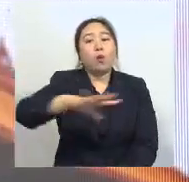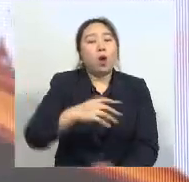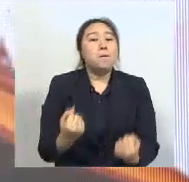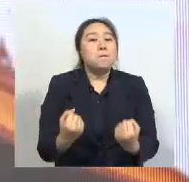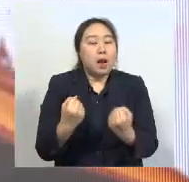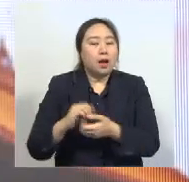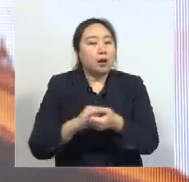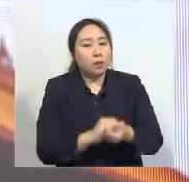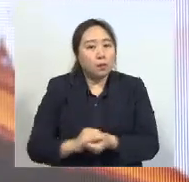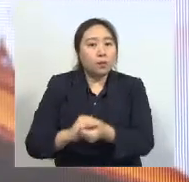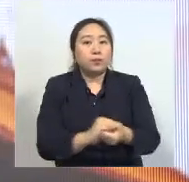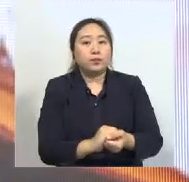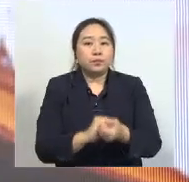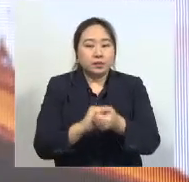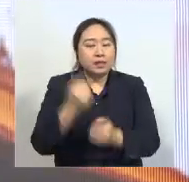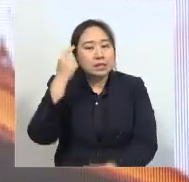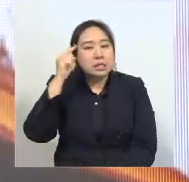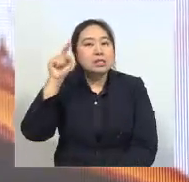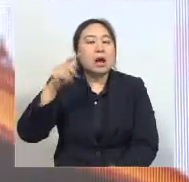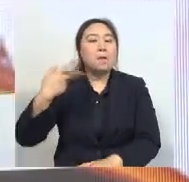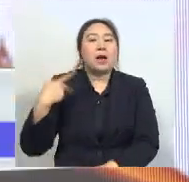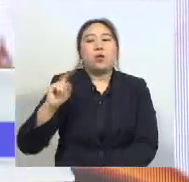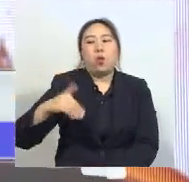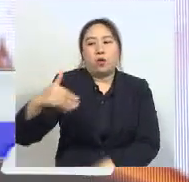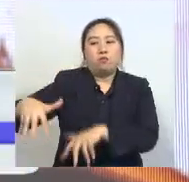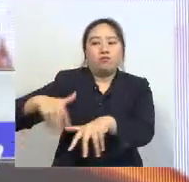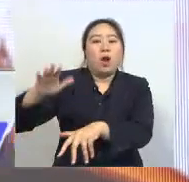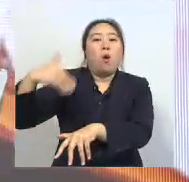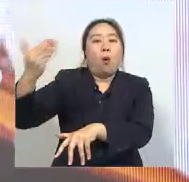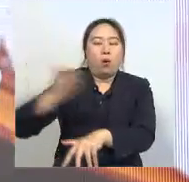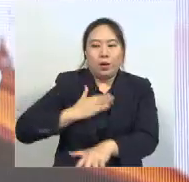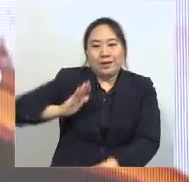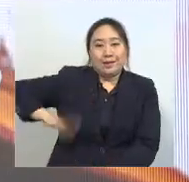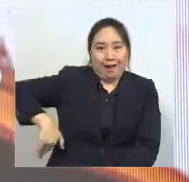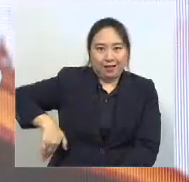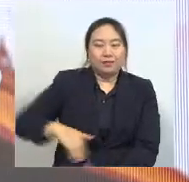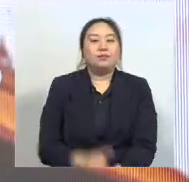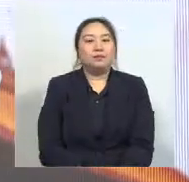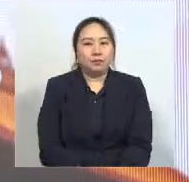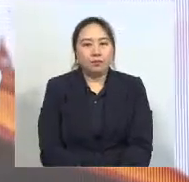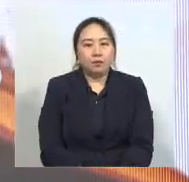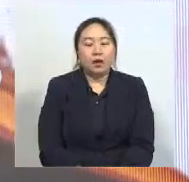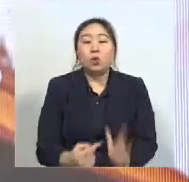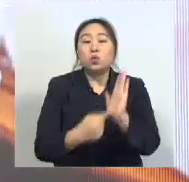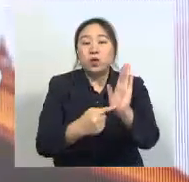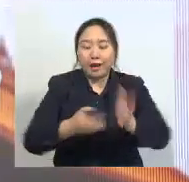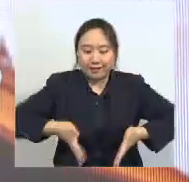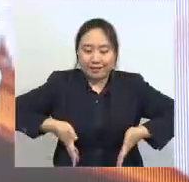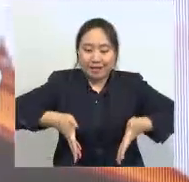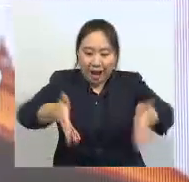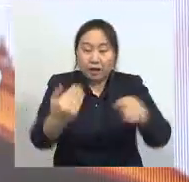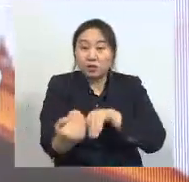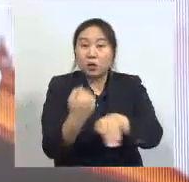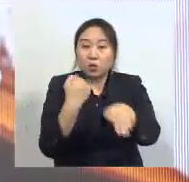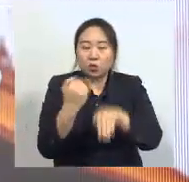ความรักความสามัคคีนึกถึงประโยชน์ส่วนรวมก่อนประโยชน์ส่วนตนแล้วมันจะได้นะอย่างถนนเส้นทางเนี่ยถ้าเรามองว่